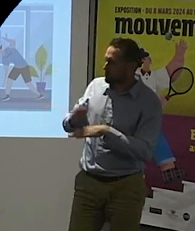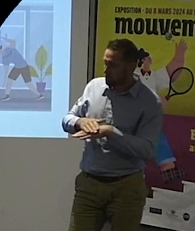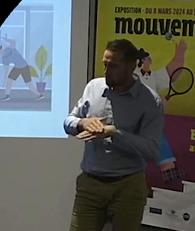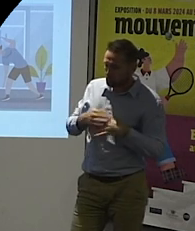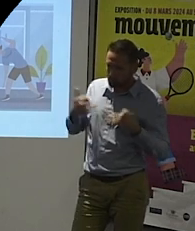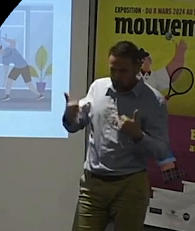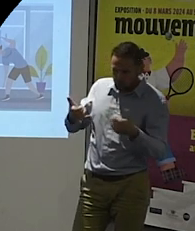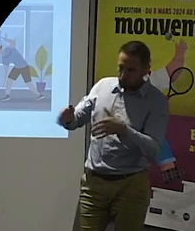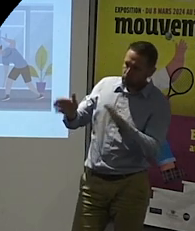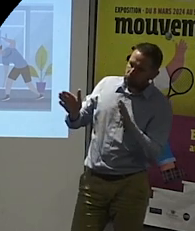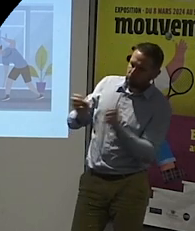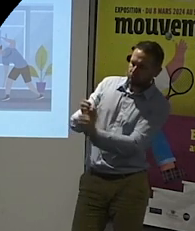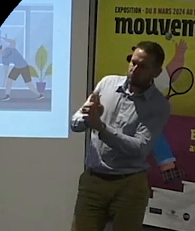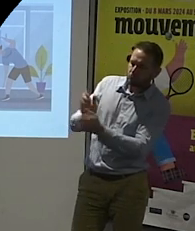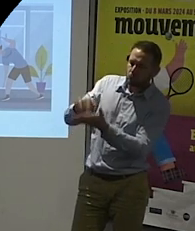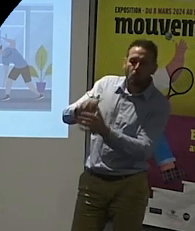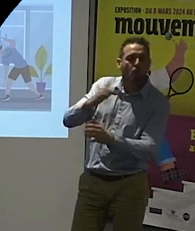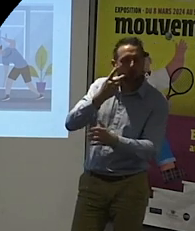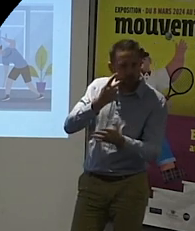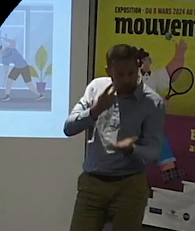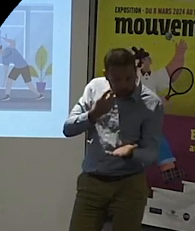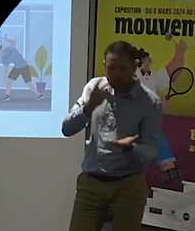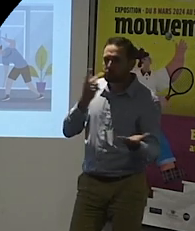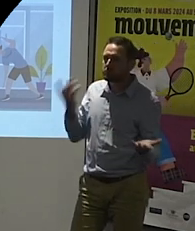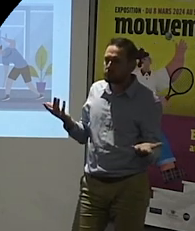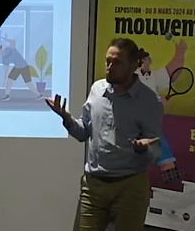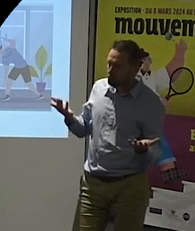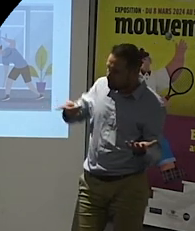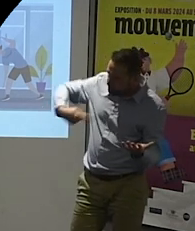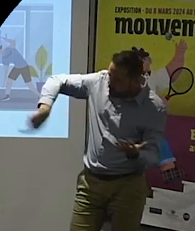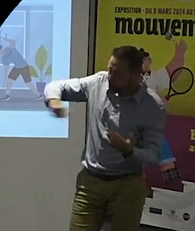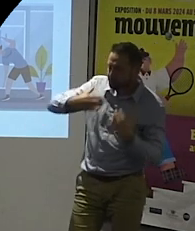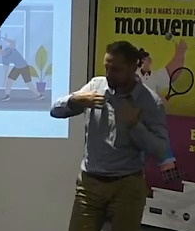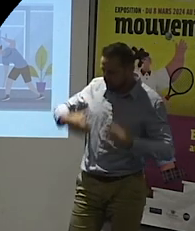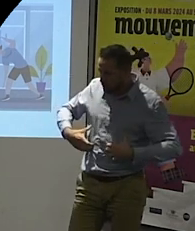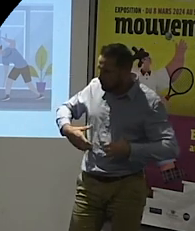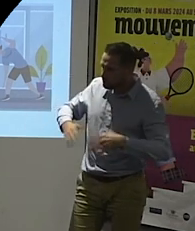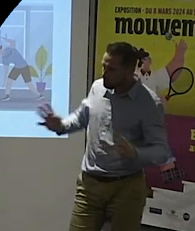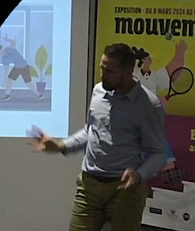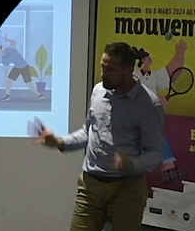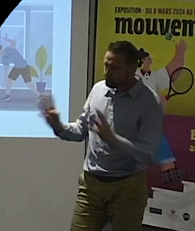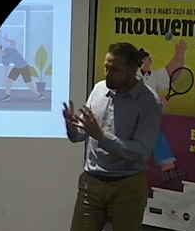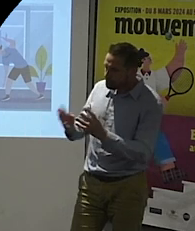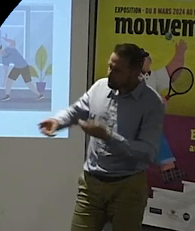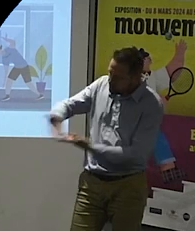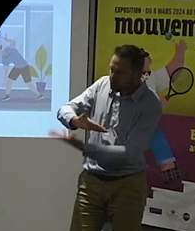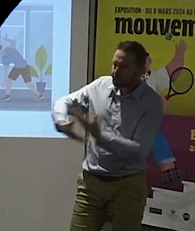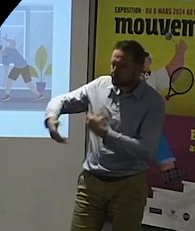Poitiers. Et nous sommes un ensemble d'adhérents qui sommes là pour faire fonctionner le